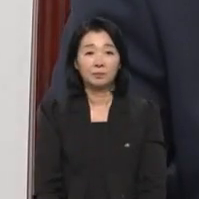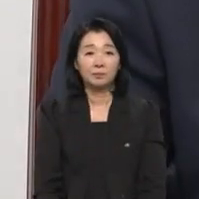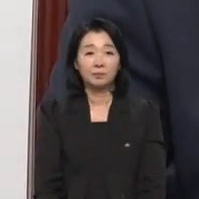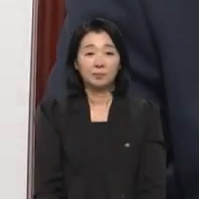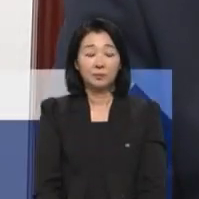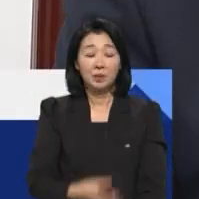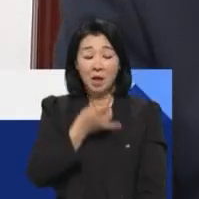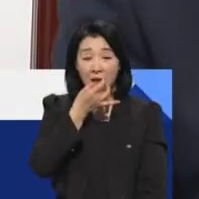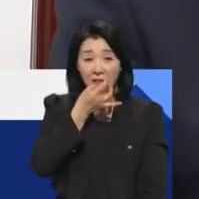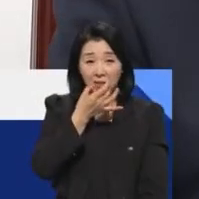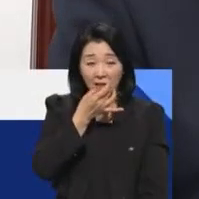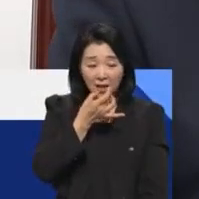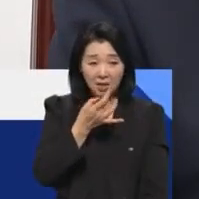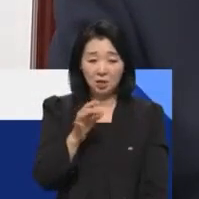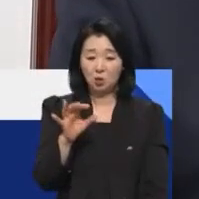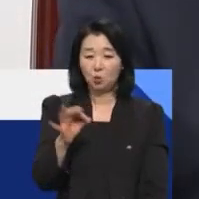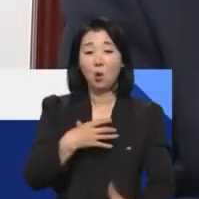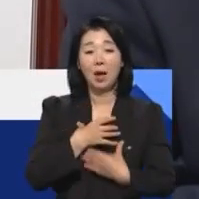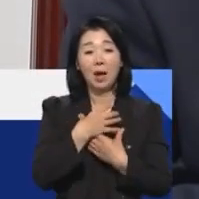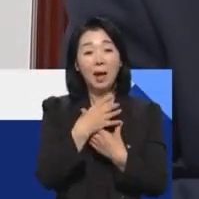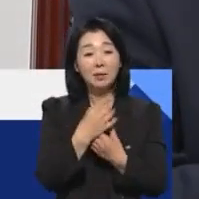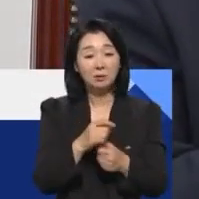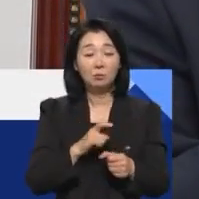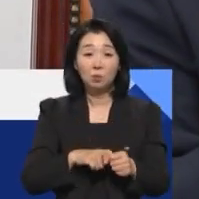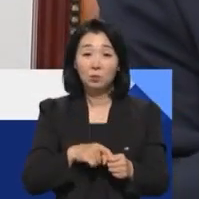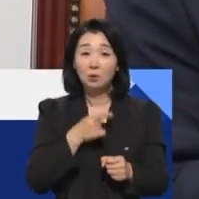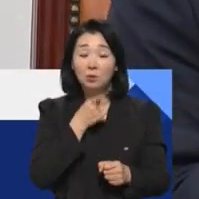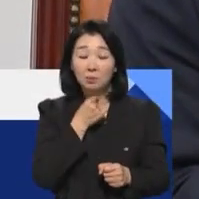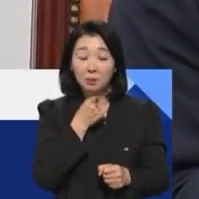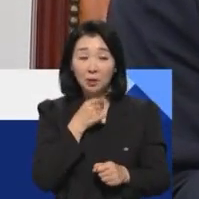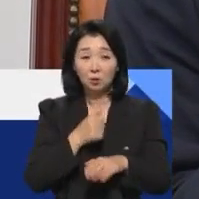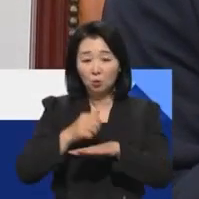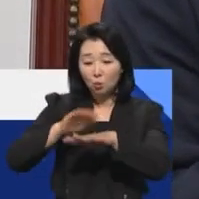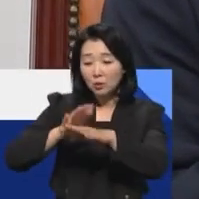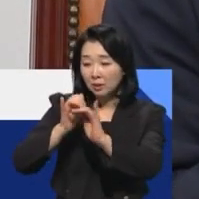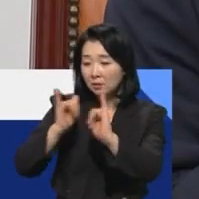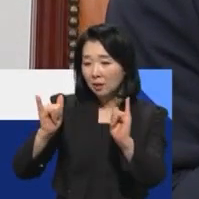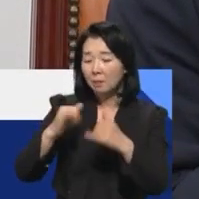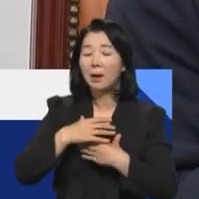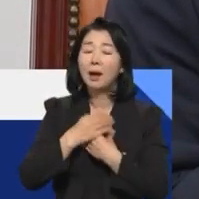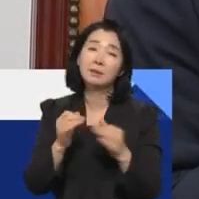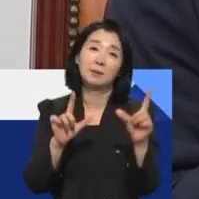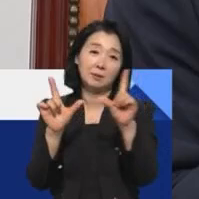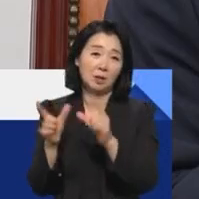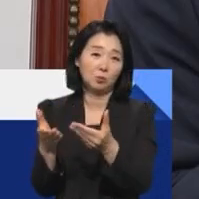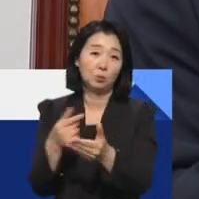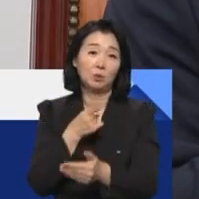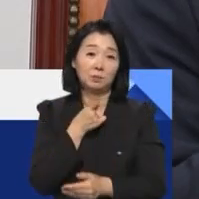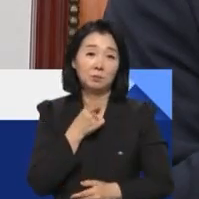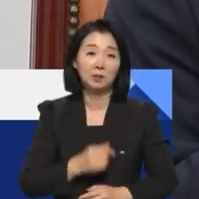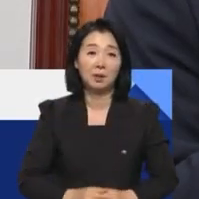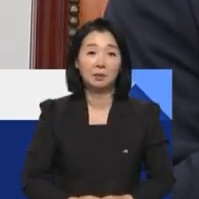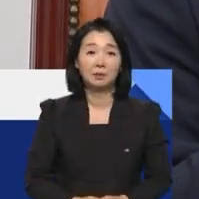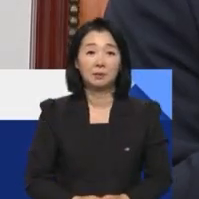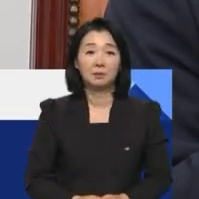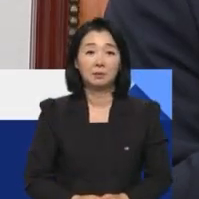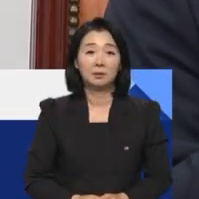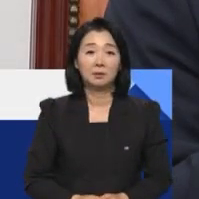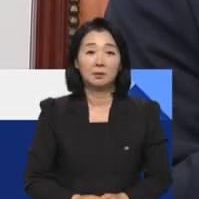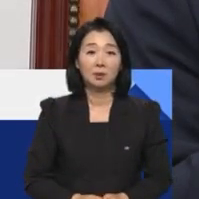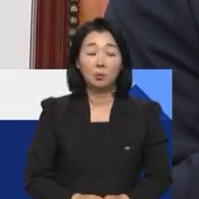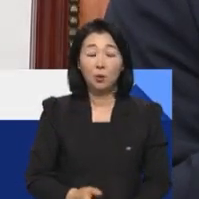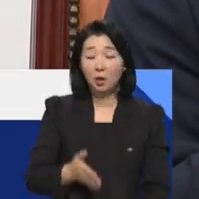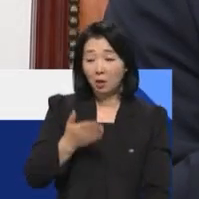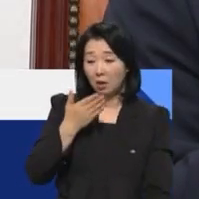쌀 가격의 안정화를 통해서 농민들이 더 안정화되고 또 우리가 소위